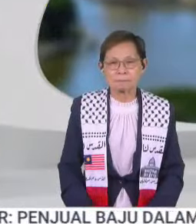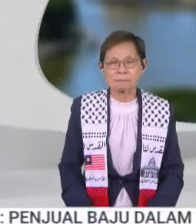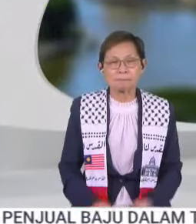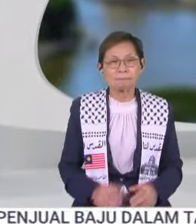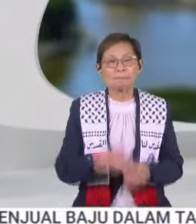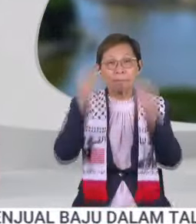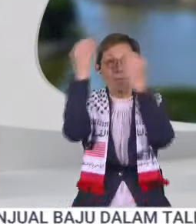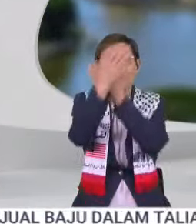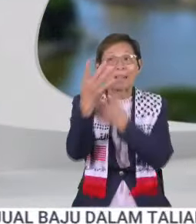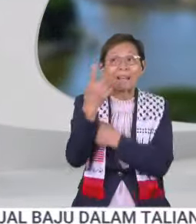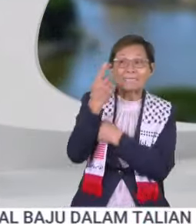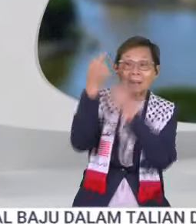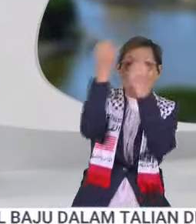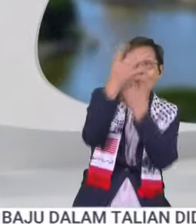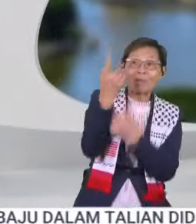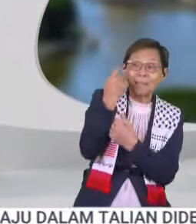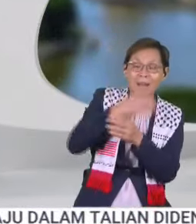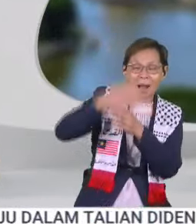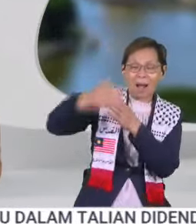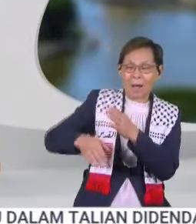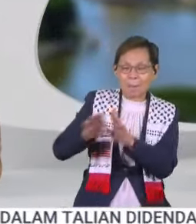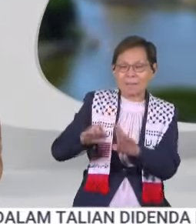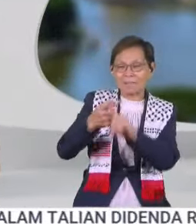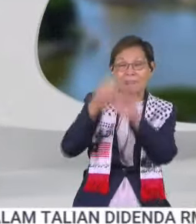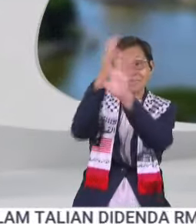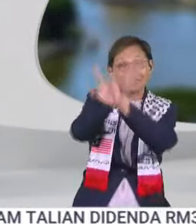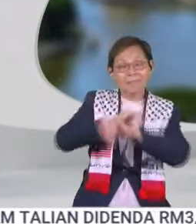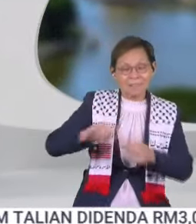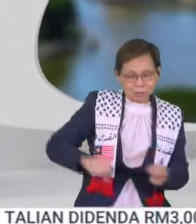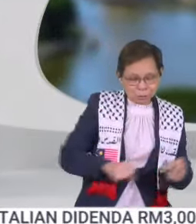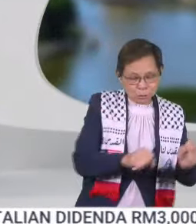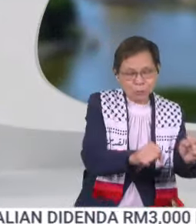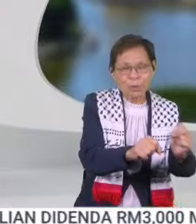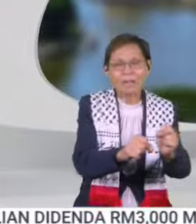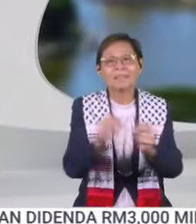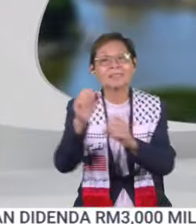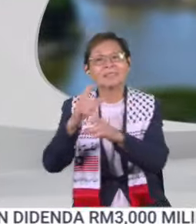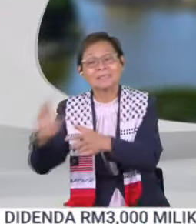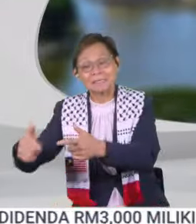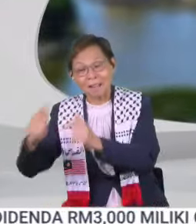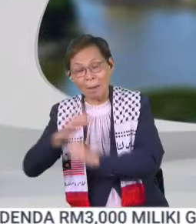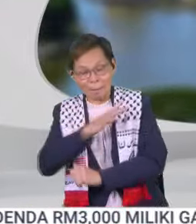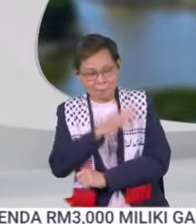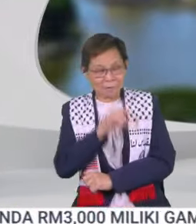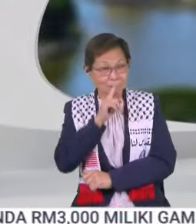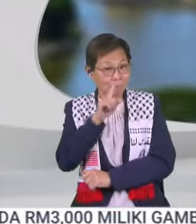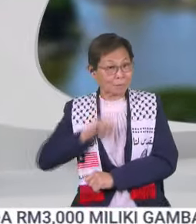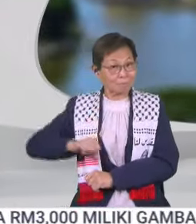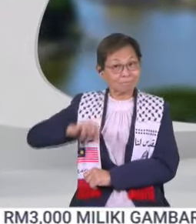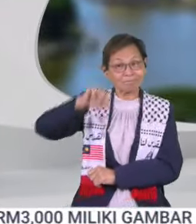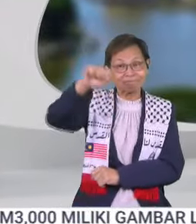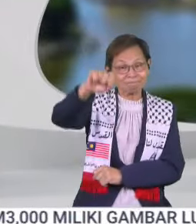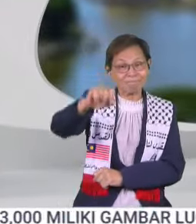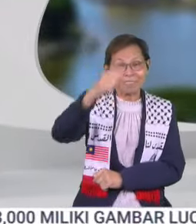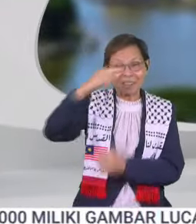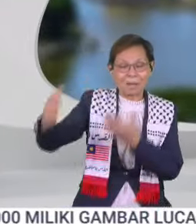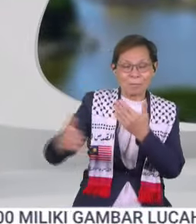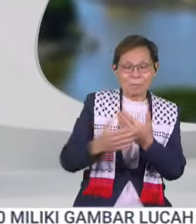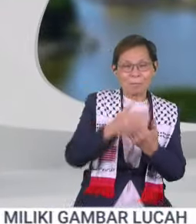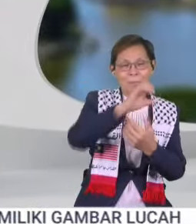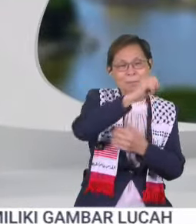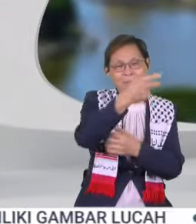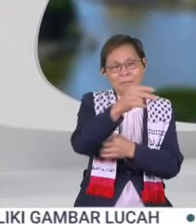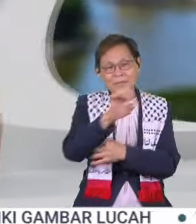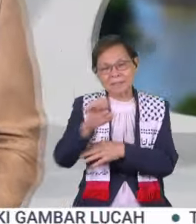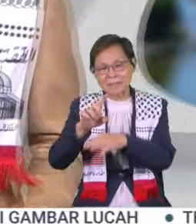Baik, saudara, perkongsian itu tadi mengakhiri berita dari Sarawak. Dari sungai hingga ke segara, Palestin pasti merdeka. Baik, kita kembali